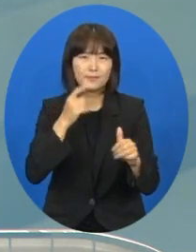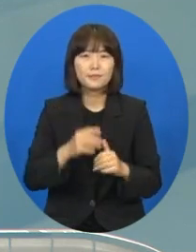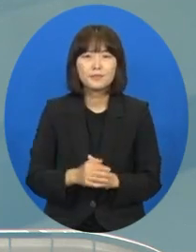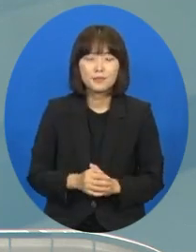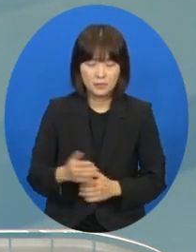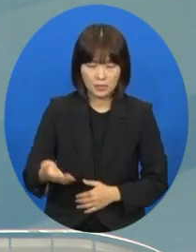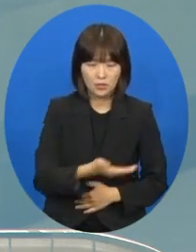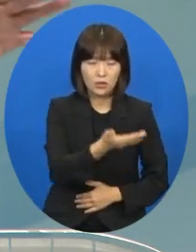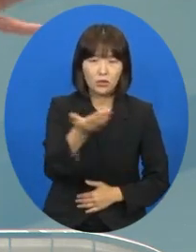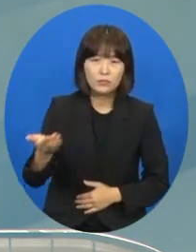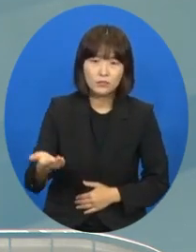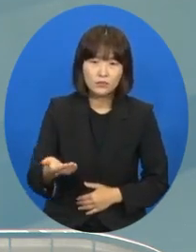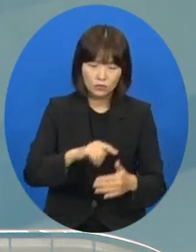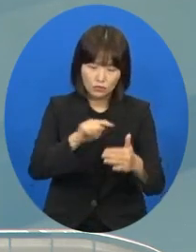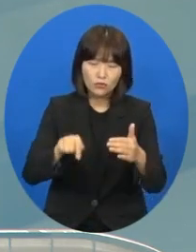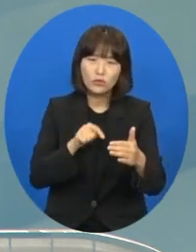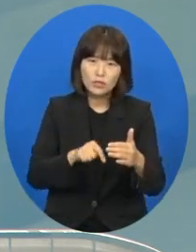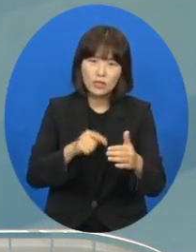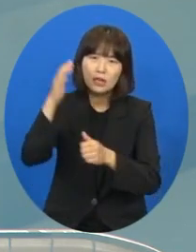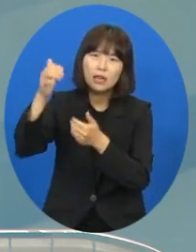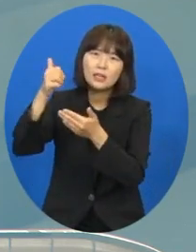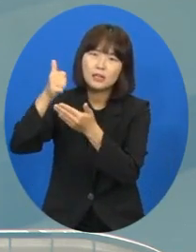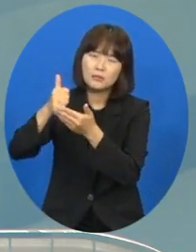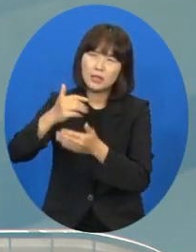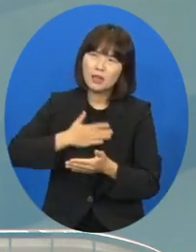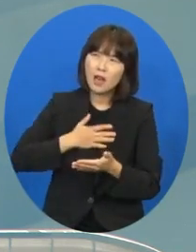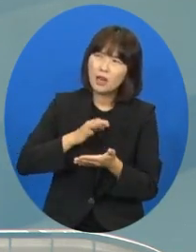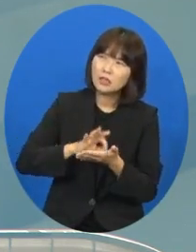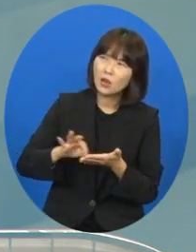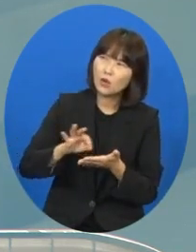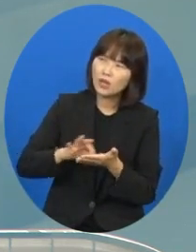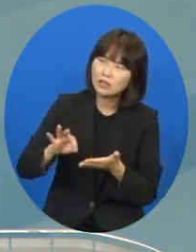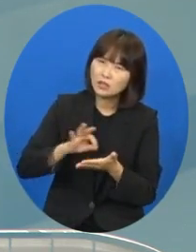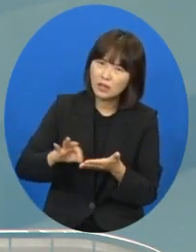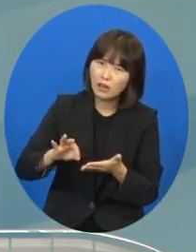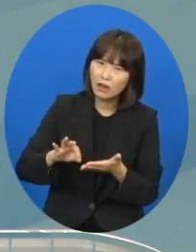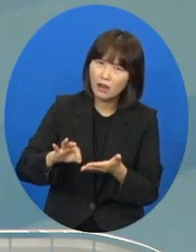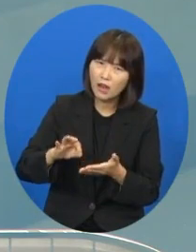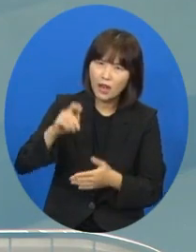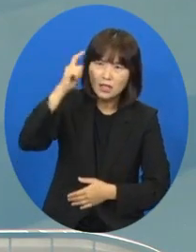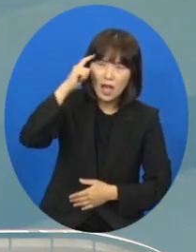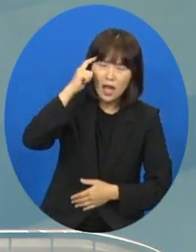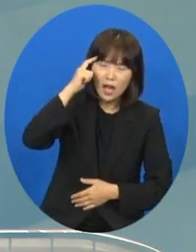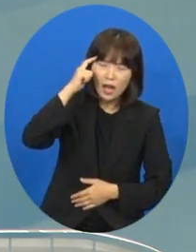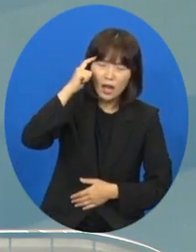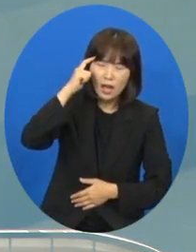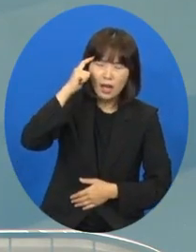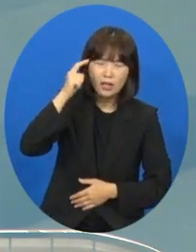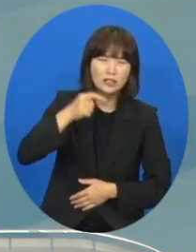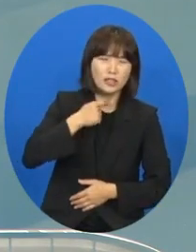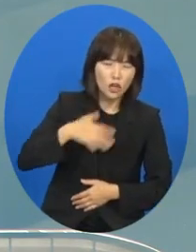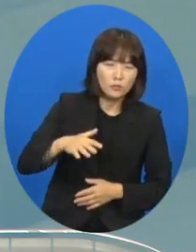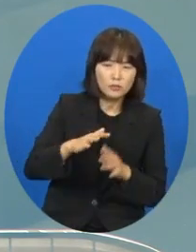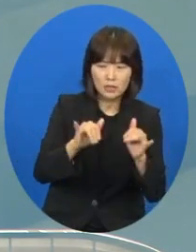여러분 중에 하나님이 나를 쓰신다 생각도 안 해본 분들도 있을 거예요.